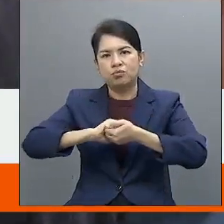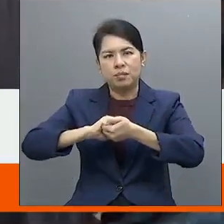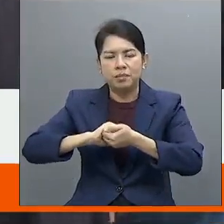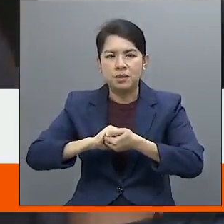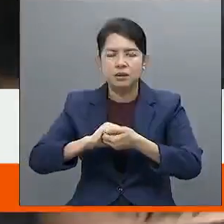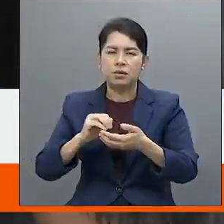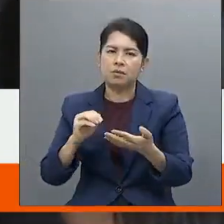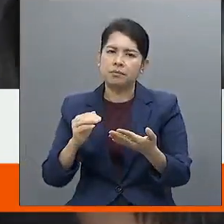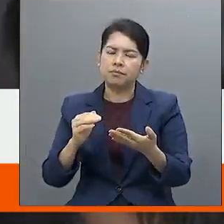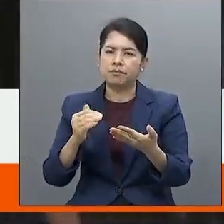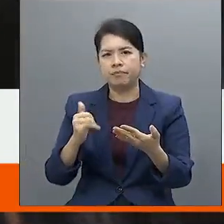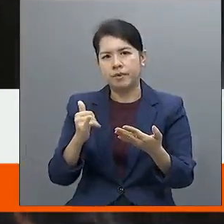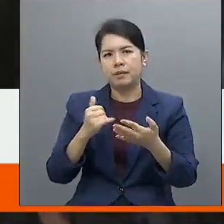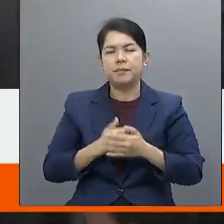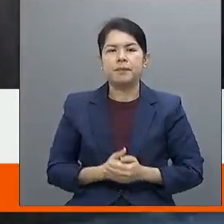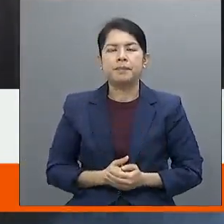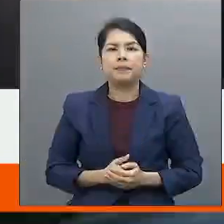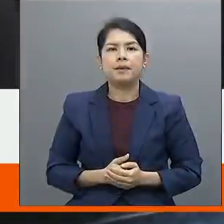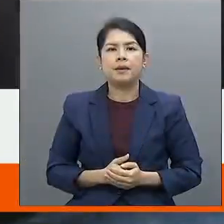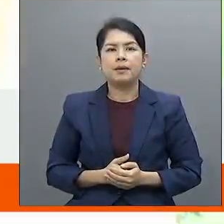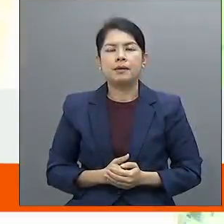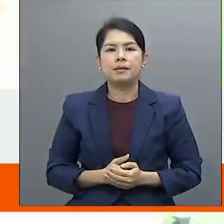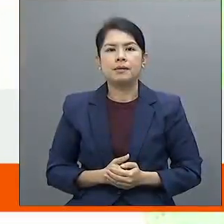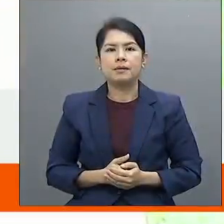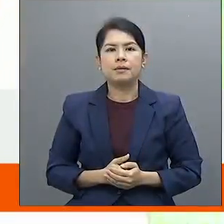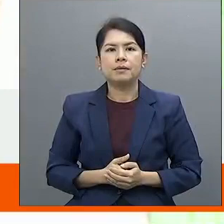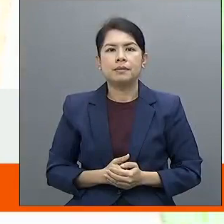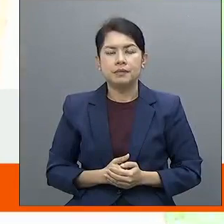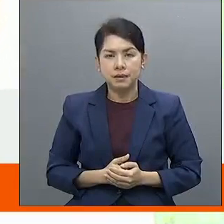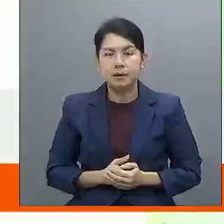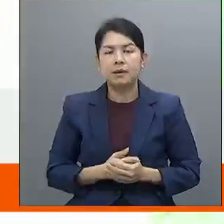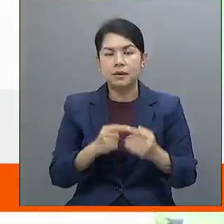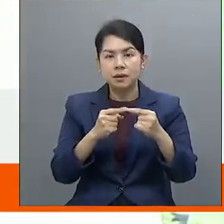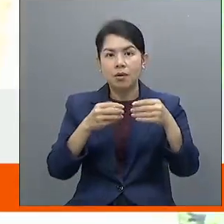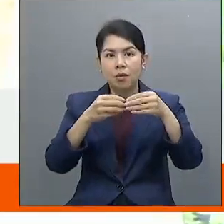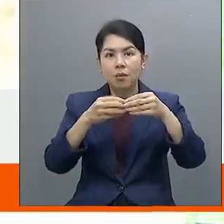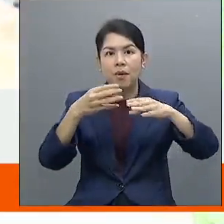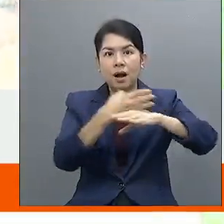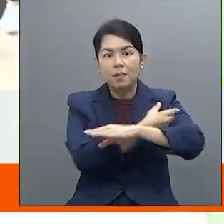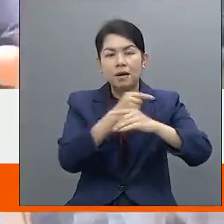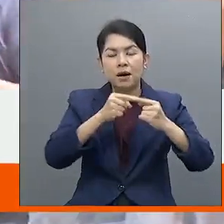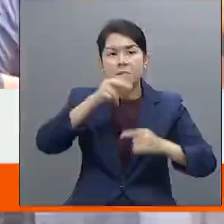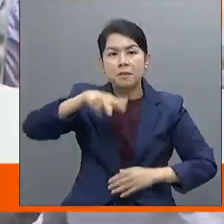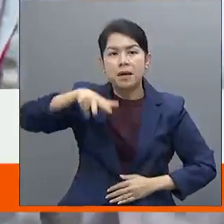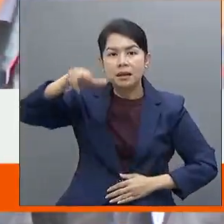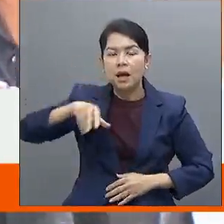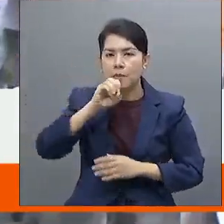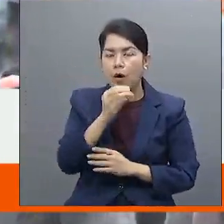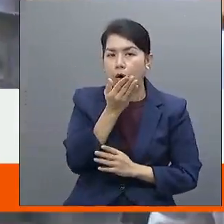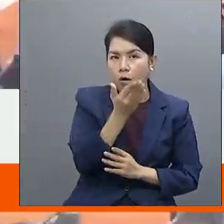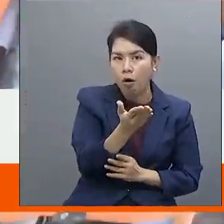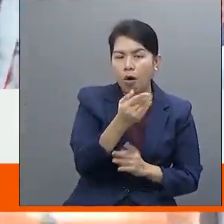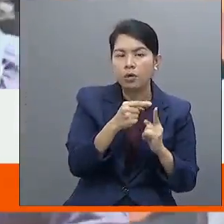นะครับที่จริงๆเนี่ยที่จริงๆเนี่ยที่เพื่อไทยบอกว่าขอ14+1เนี่ยแต่ความจริงในใจเ